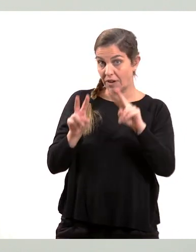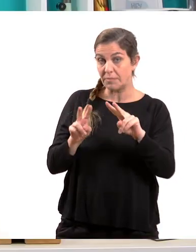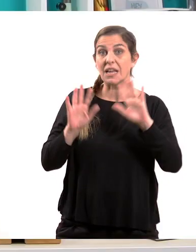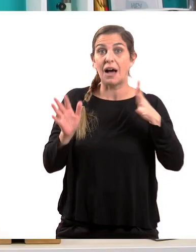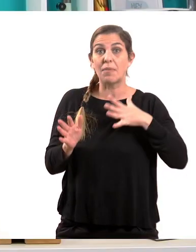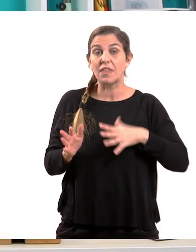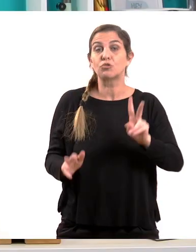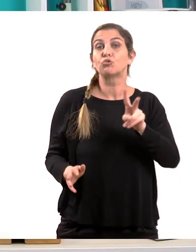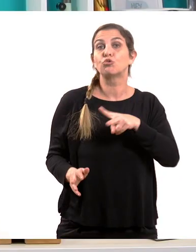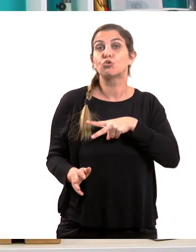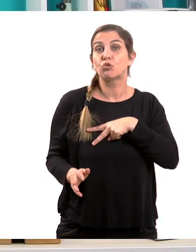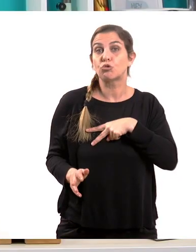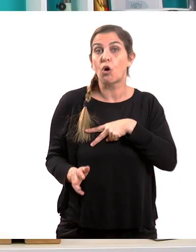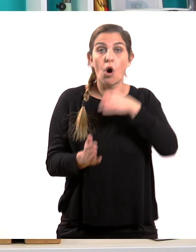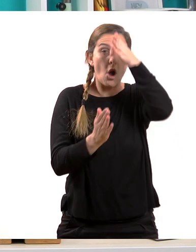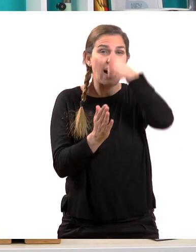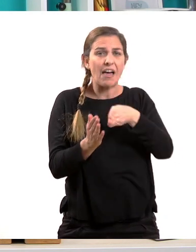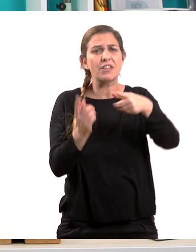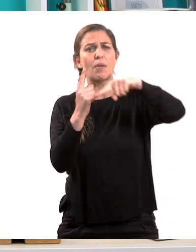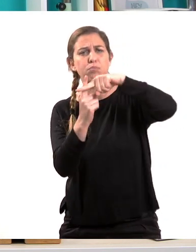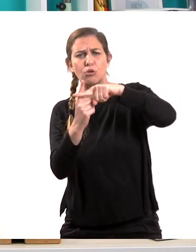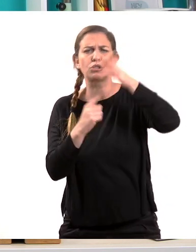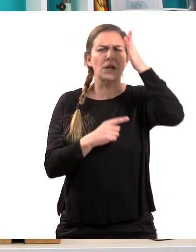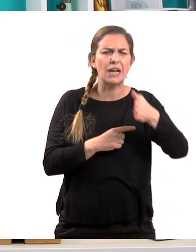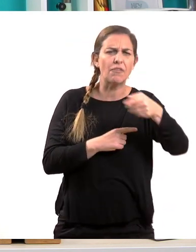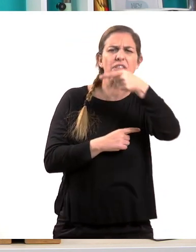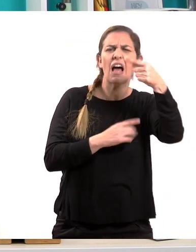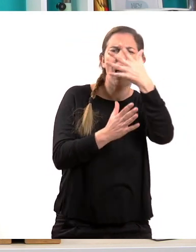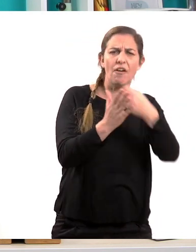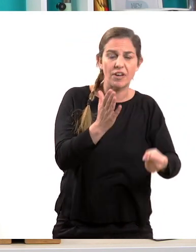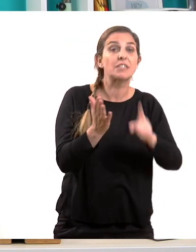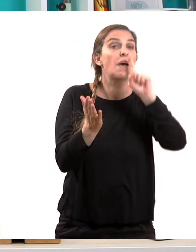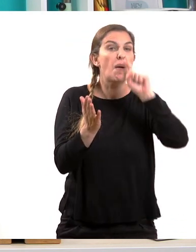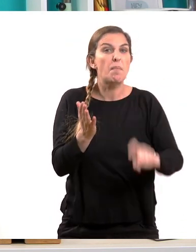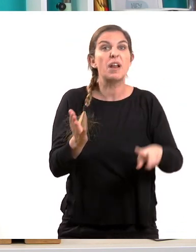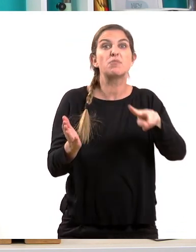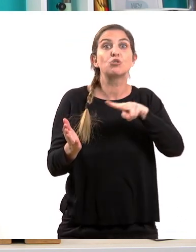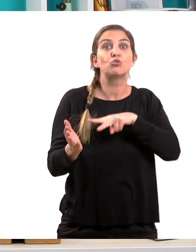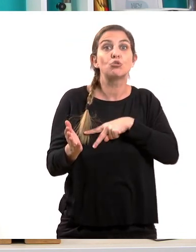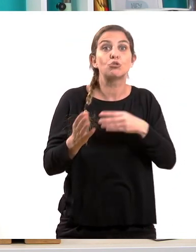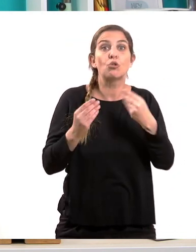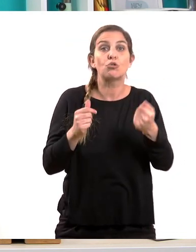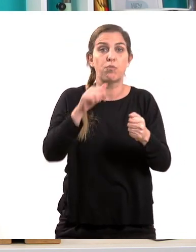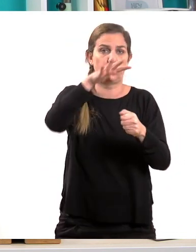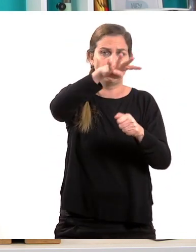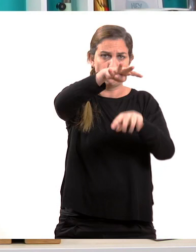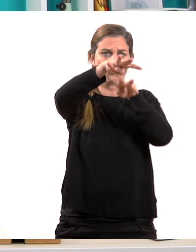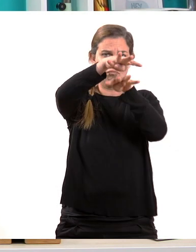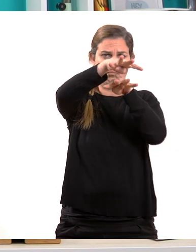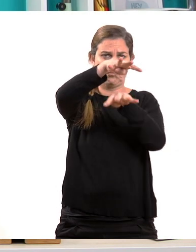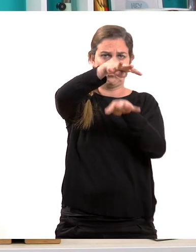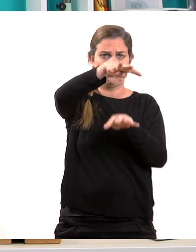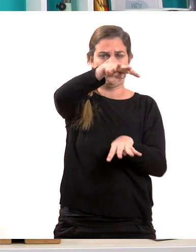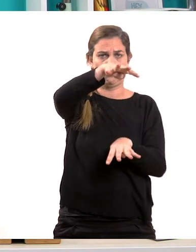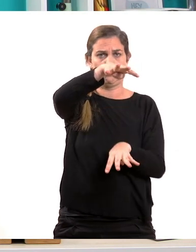μία πράξη κάθετη, πρέπει όλοι οι αριθμοί να είναι ακριβώς ο ένας κάτω από τον άλλον,